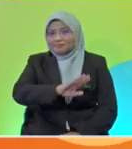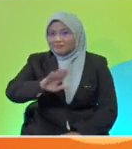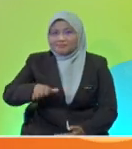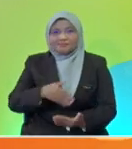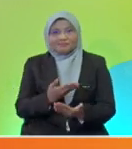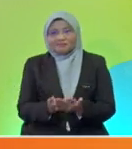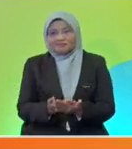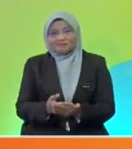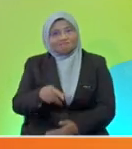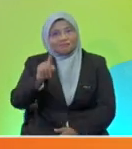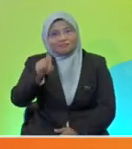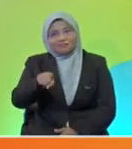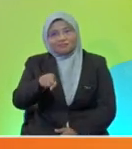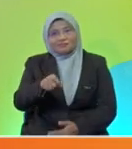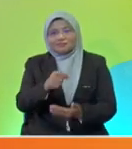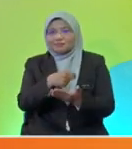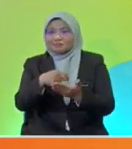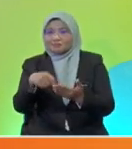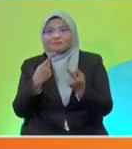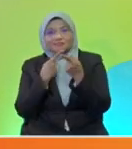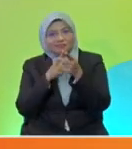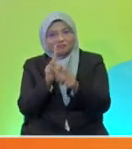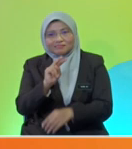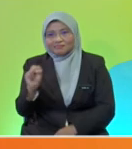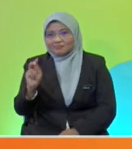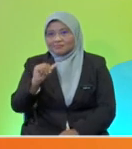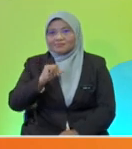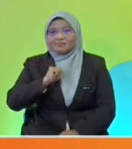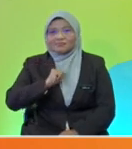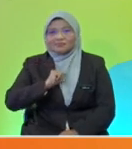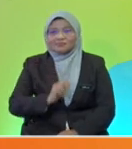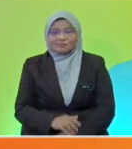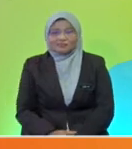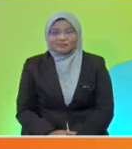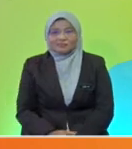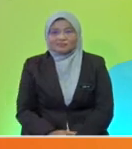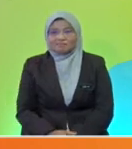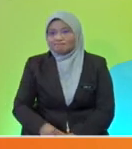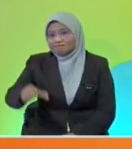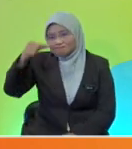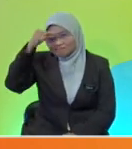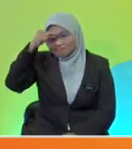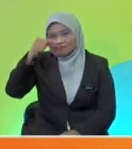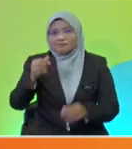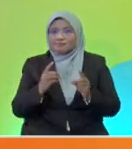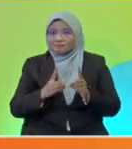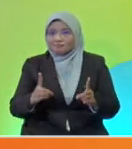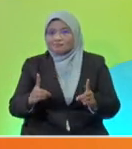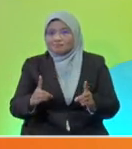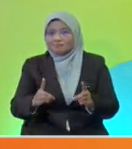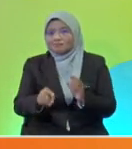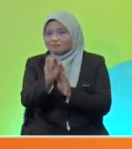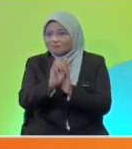pun perlu menulis jawaban mereka Abang sedang mengira apa tuh ya cikgurih